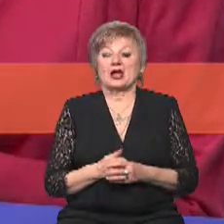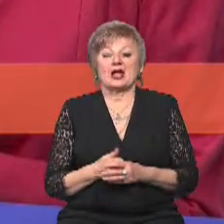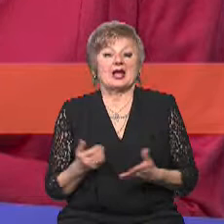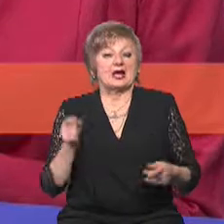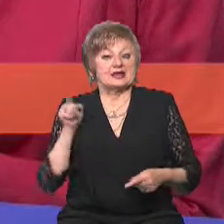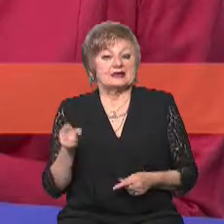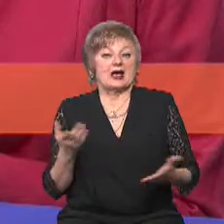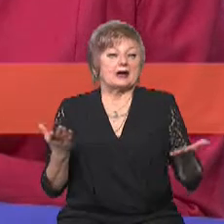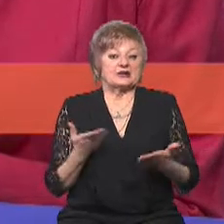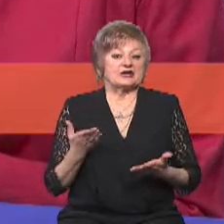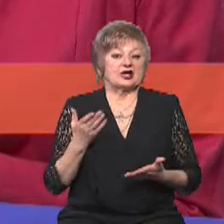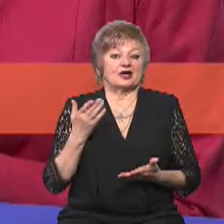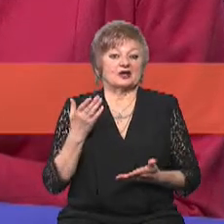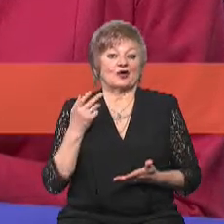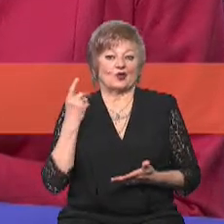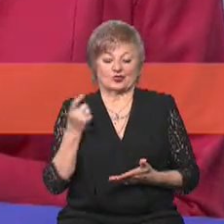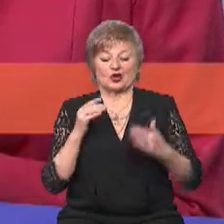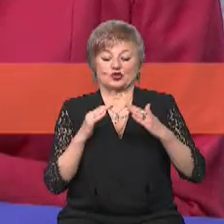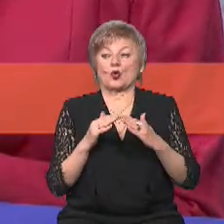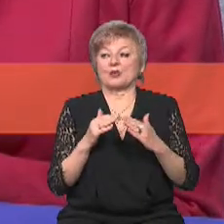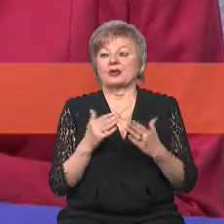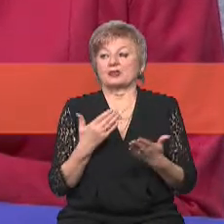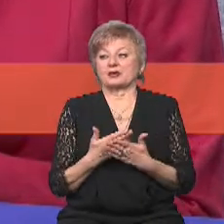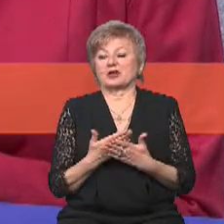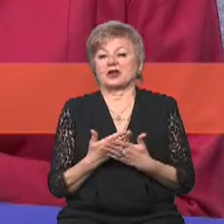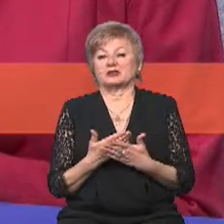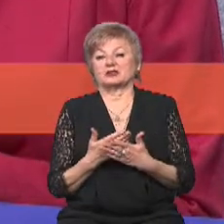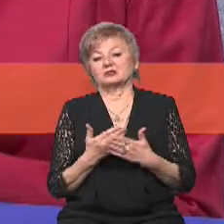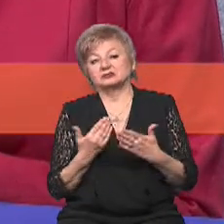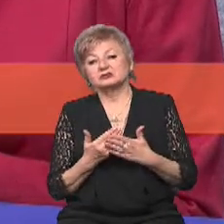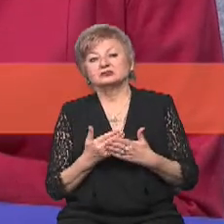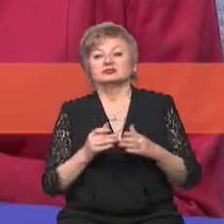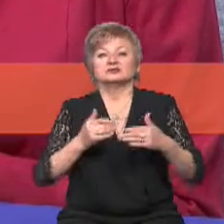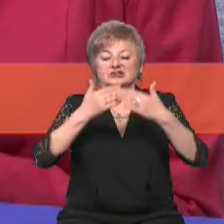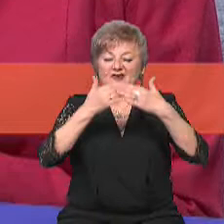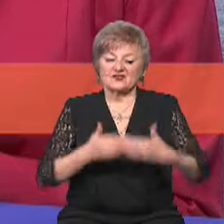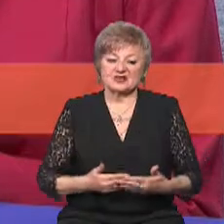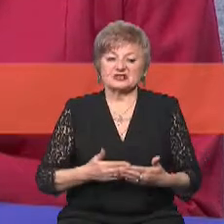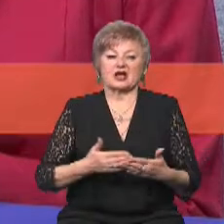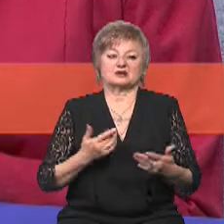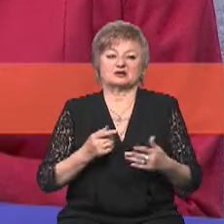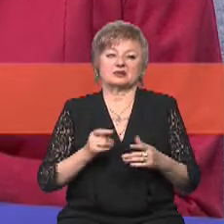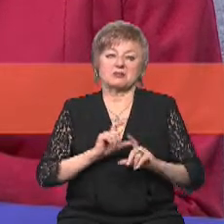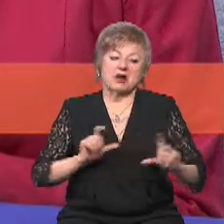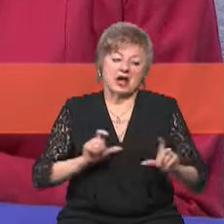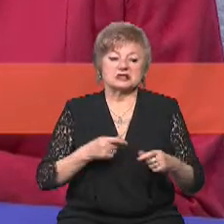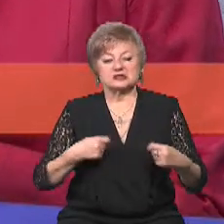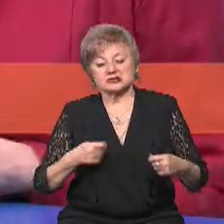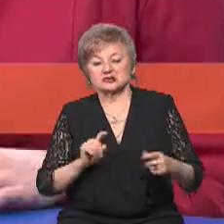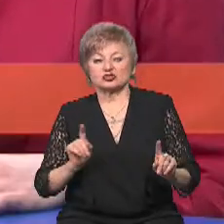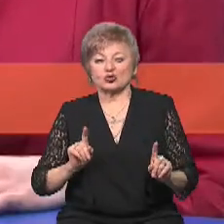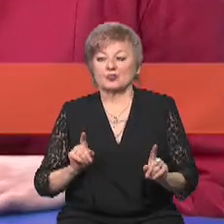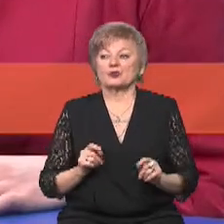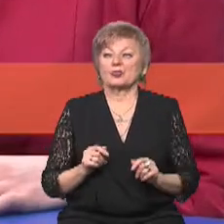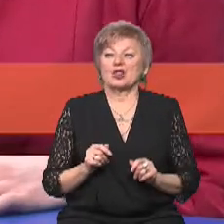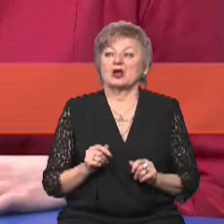там, де є власники стін, тобто, ну, це якісь комерційні приміщення, да, фасади там бізнесу, магазинів і